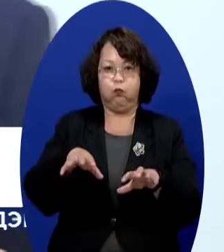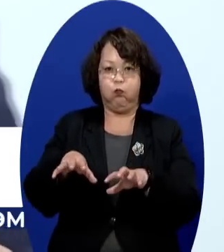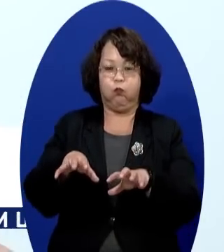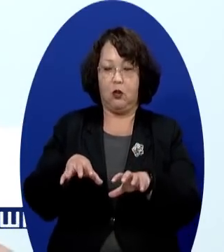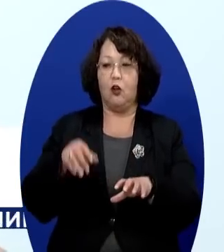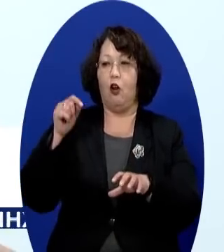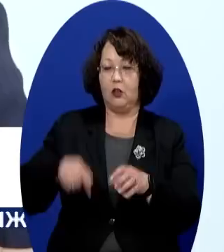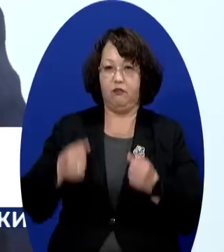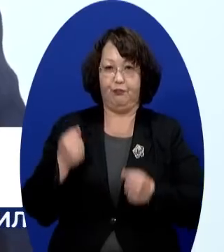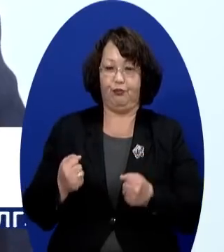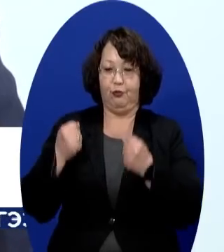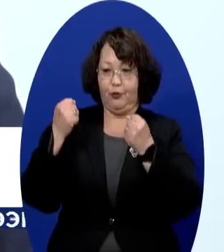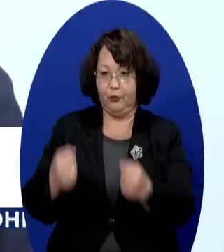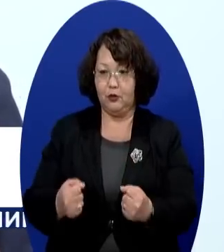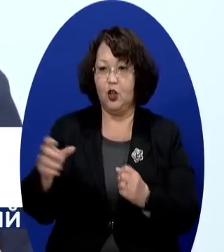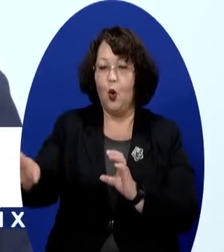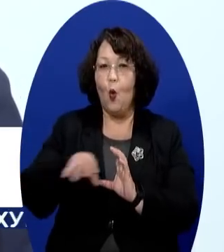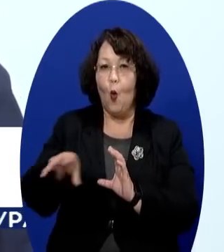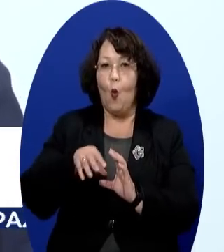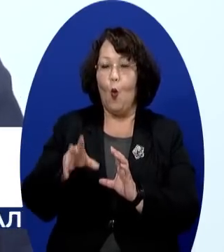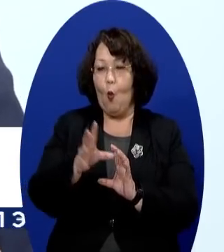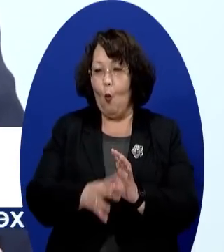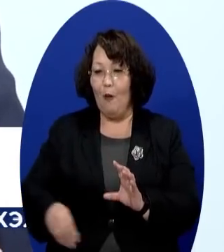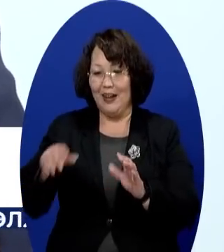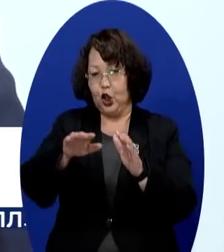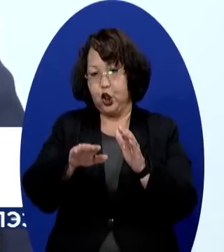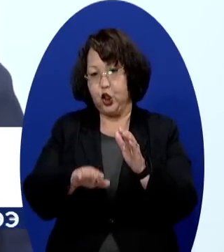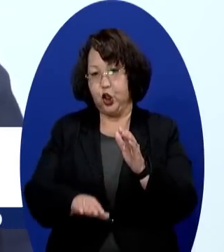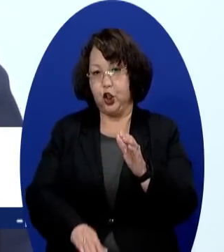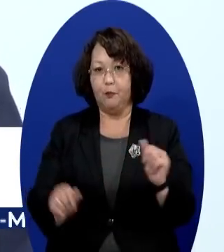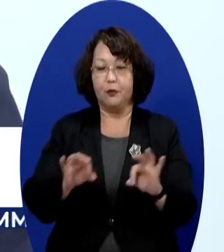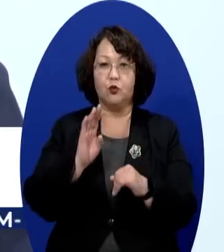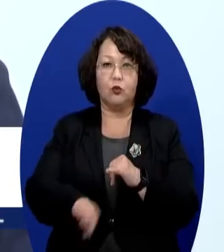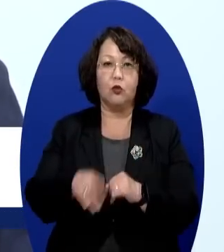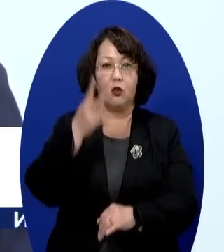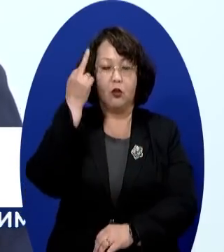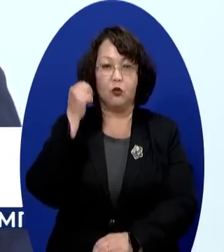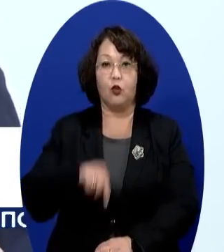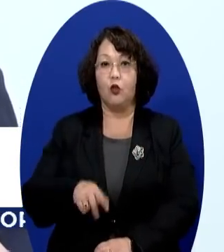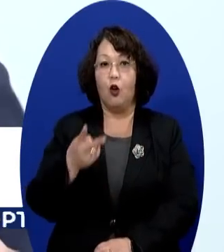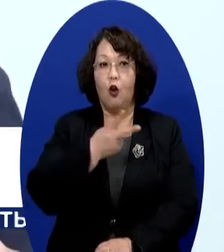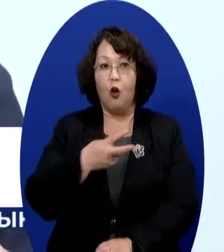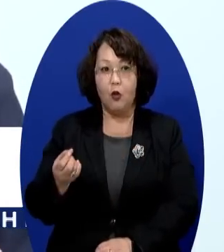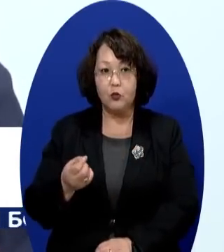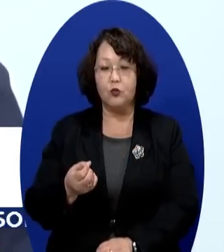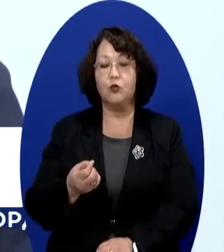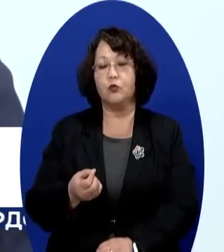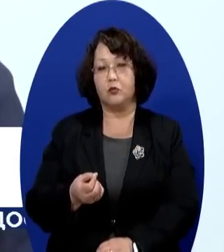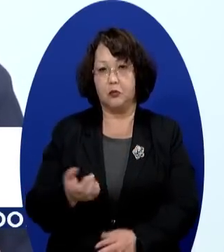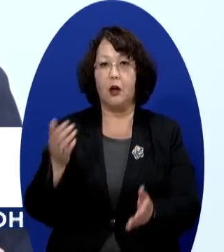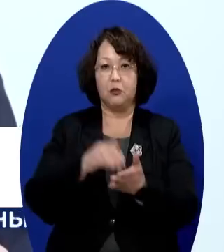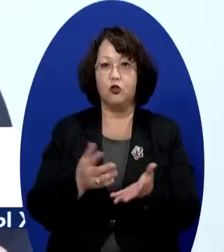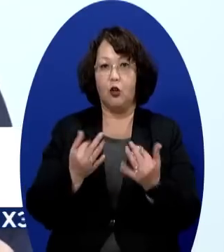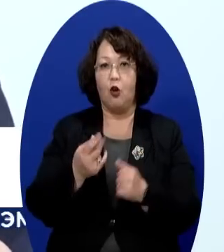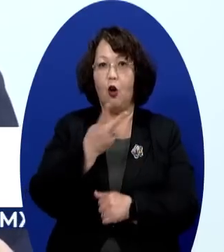дуулийн ажиллагаа явуулдаг. Сүүлийн 2 хоногийн хугацаанд тэнд нийтдээ 200 гаруй одоо давтагдсан тоогоор 200 гаруй